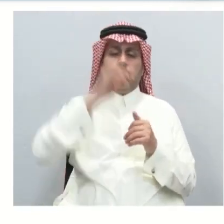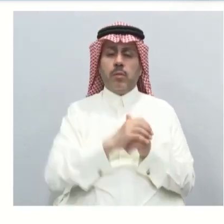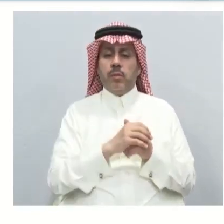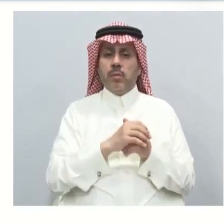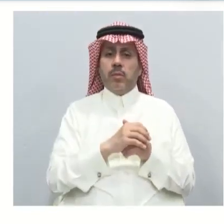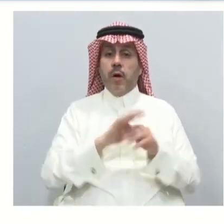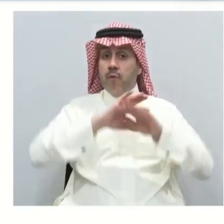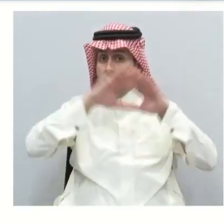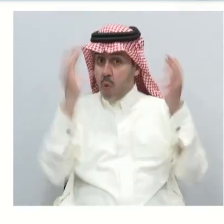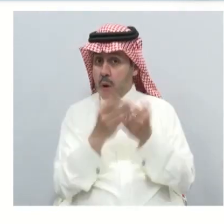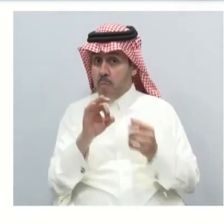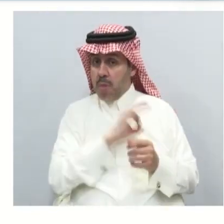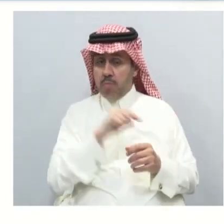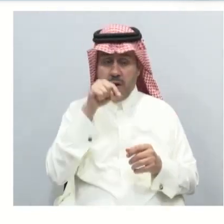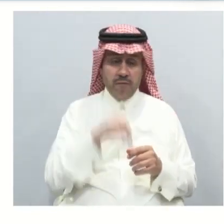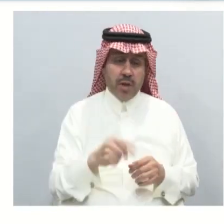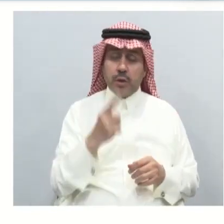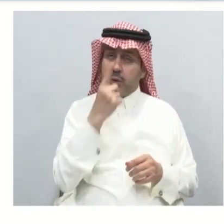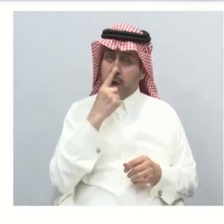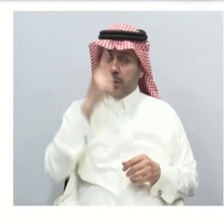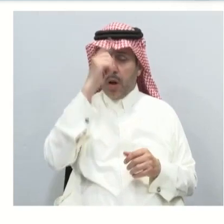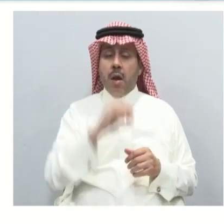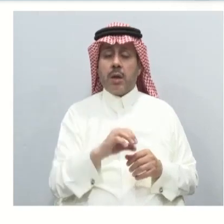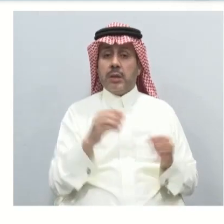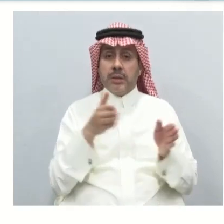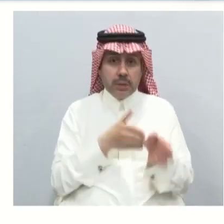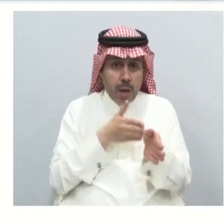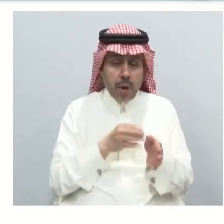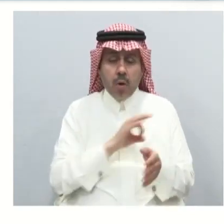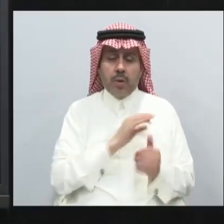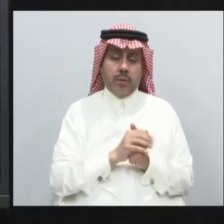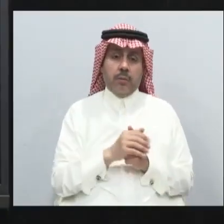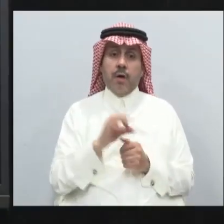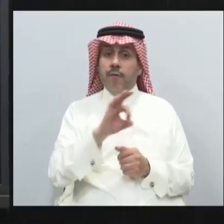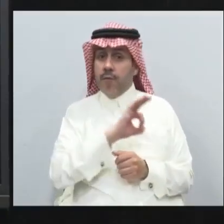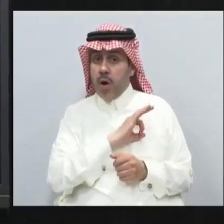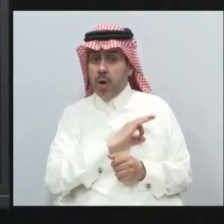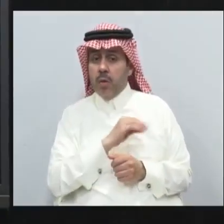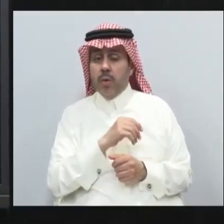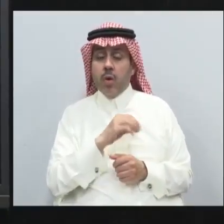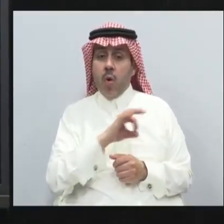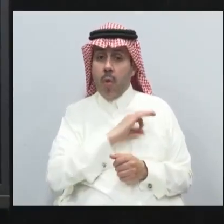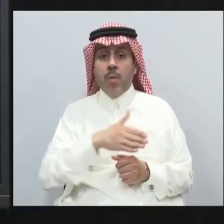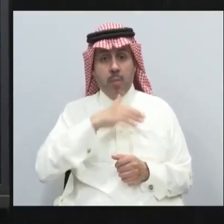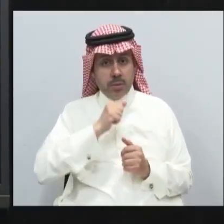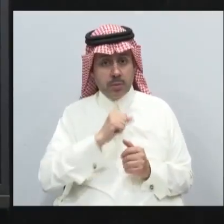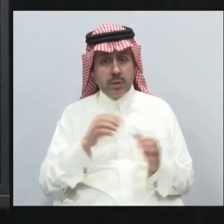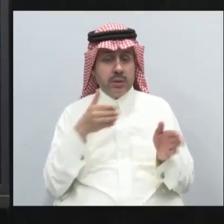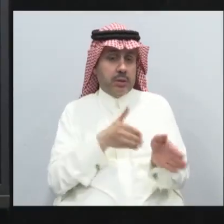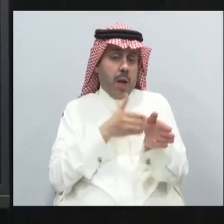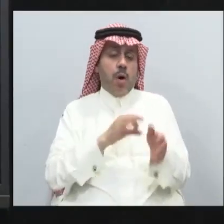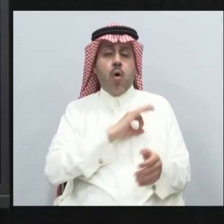محبه في الطاعه فهي تابعه لحب الله فحب لنبي الله صلى الله عليه وسلم تابعه لحب الله سبحانه وتعالى